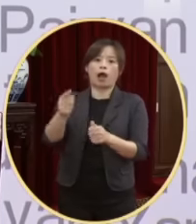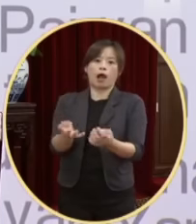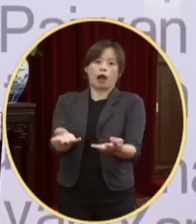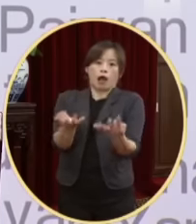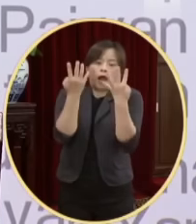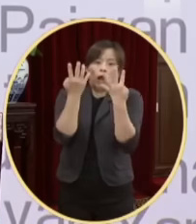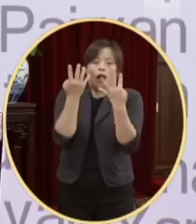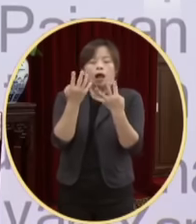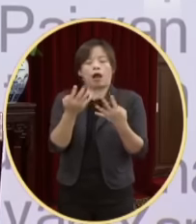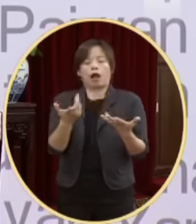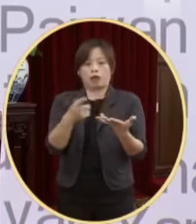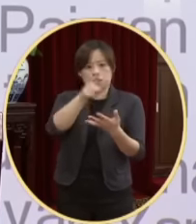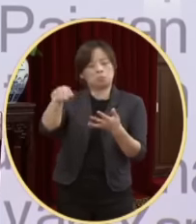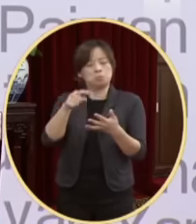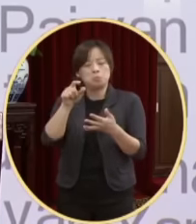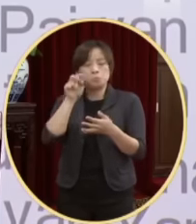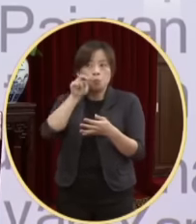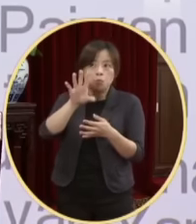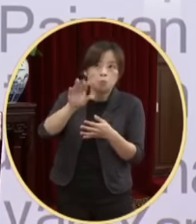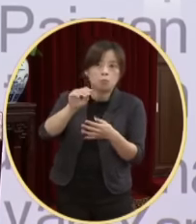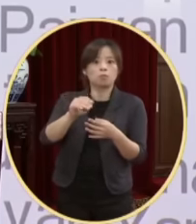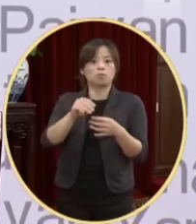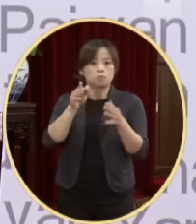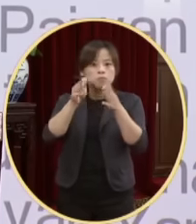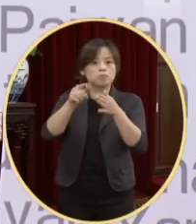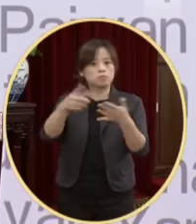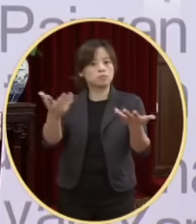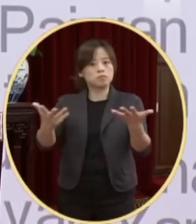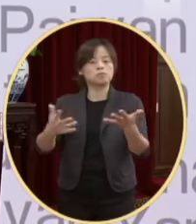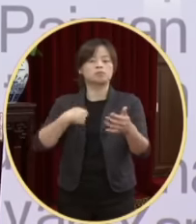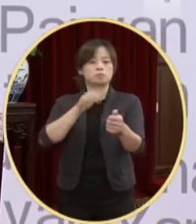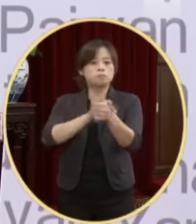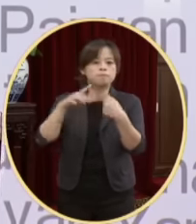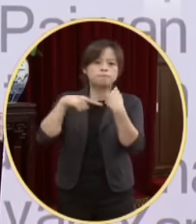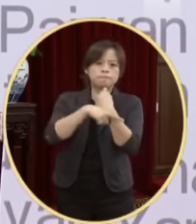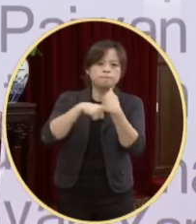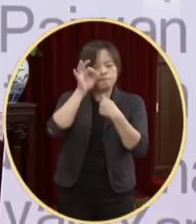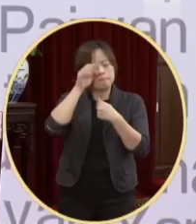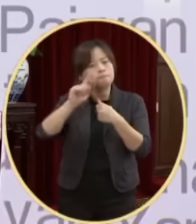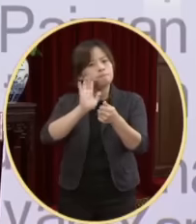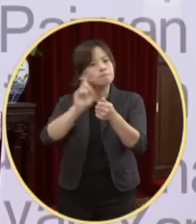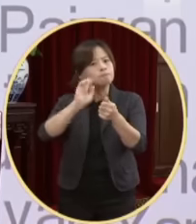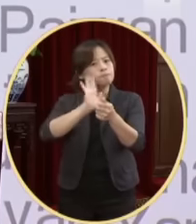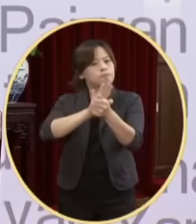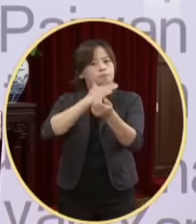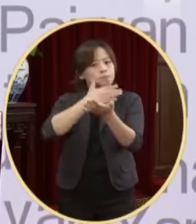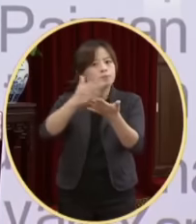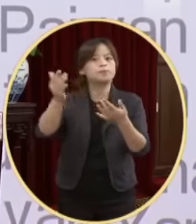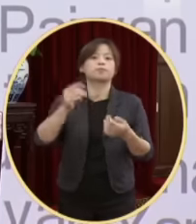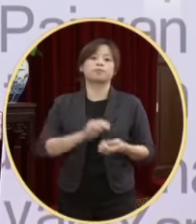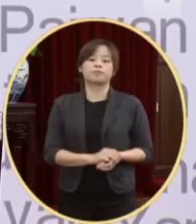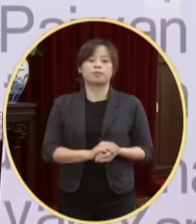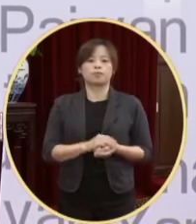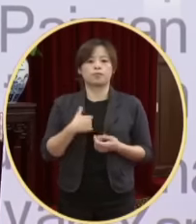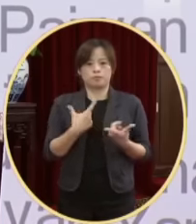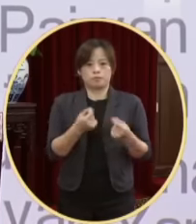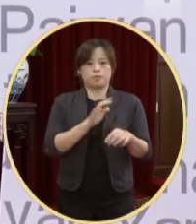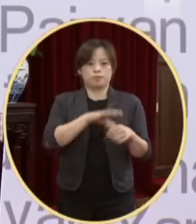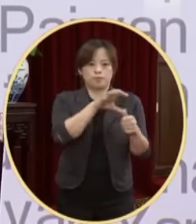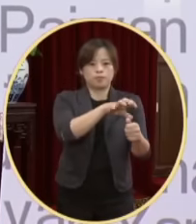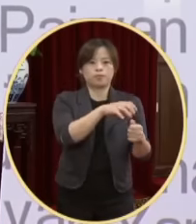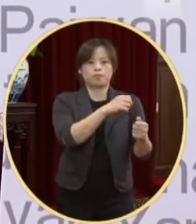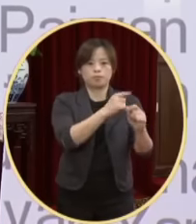与判刑的案例。针对这些案例，我们来研议 解决的方案。我也会要